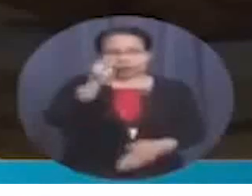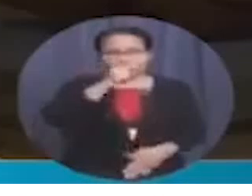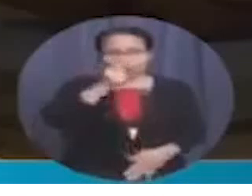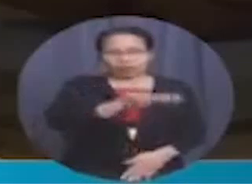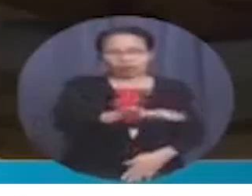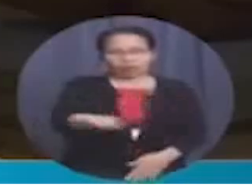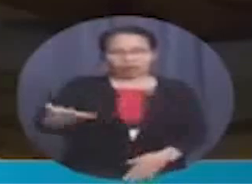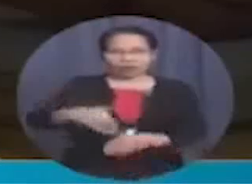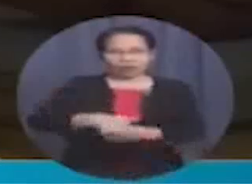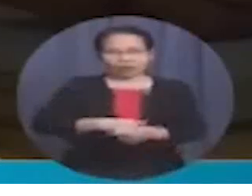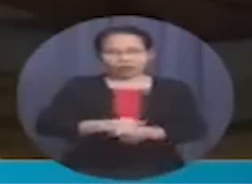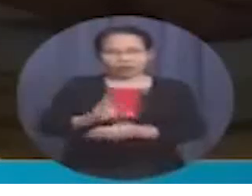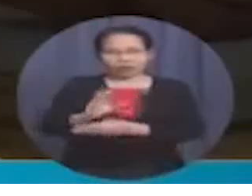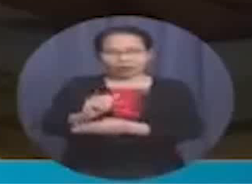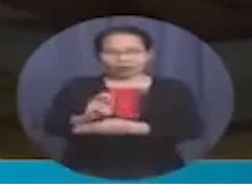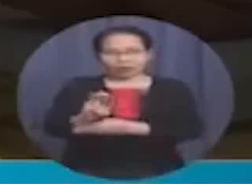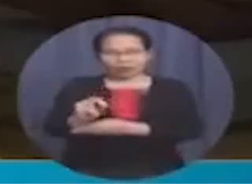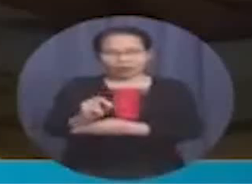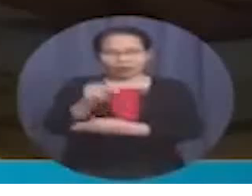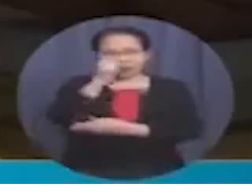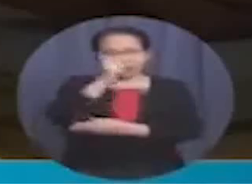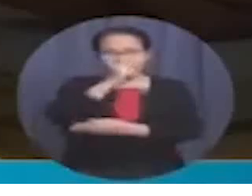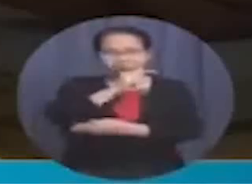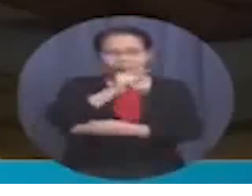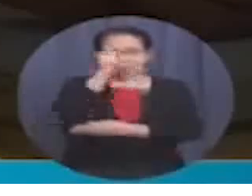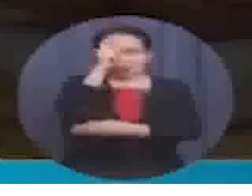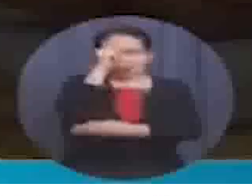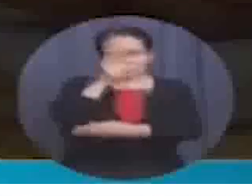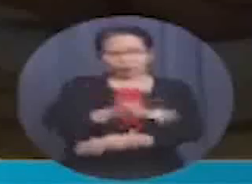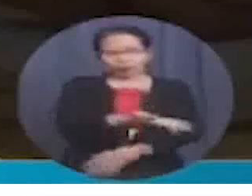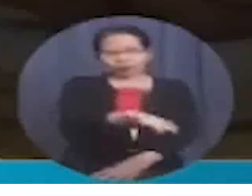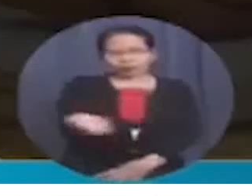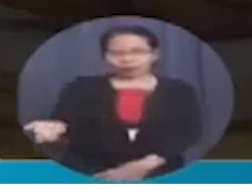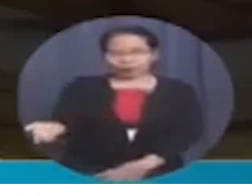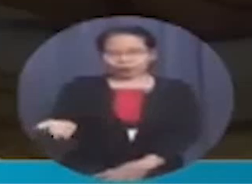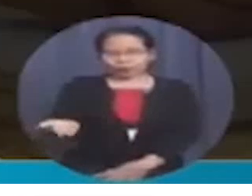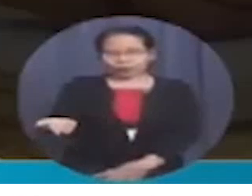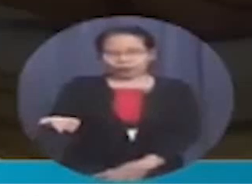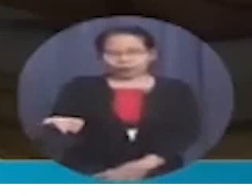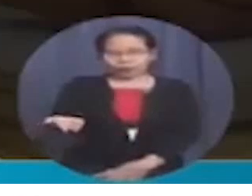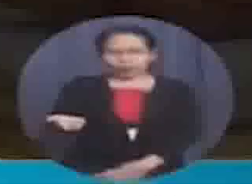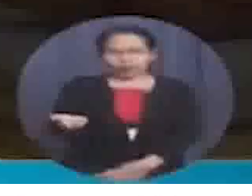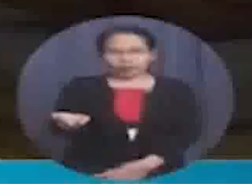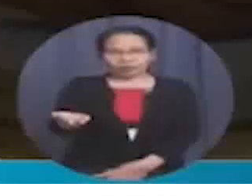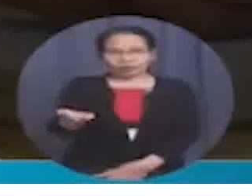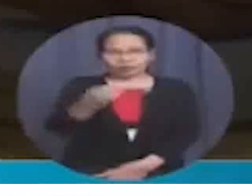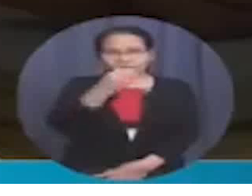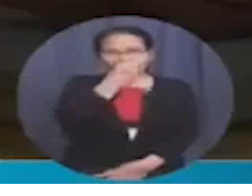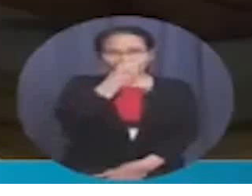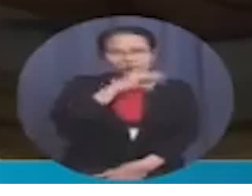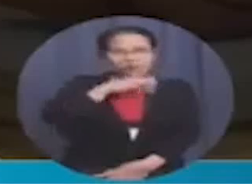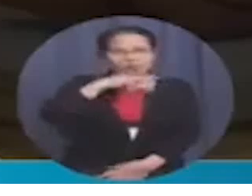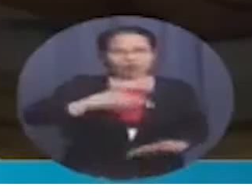ka naman, diyan ka sa Calapan, Mindoro eh, no? Tagalog ka na, intindihan mo? Hihigit sa bagay na